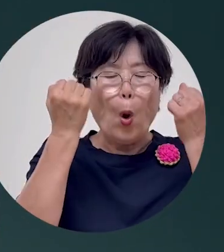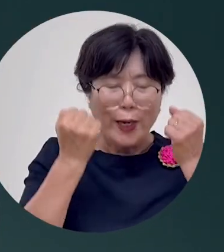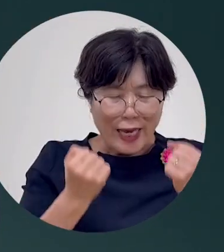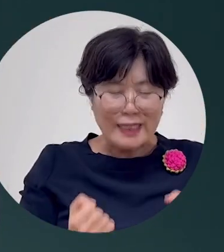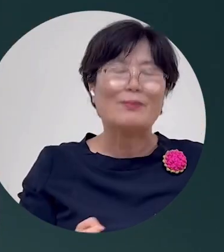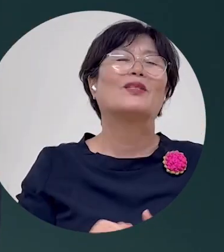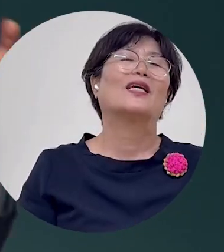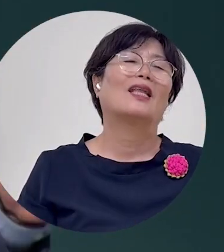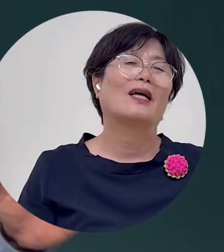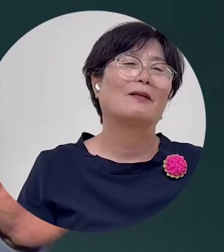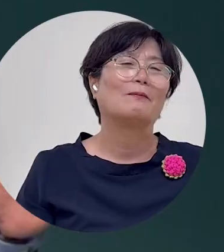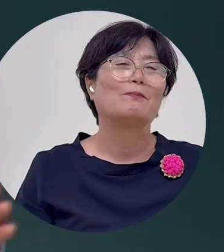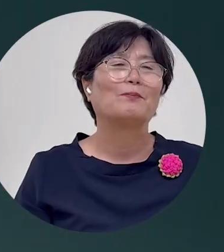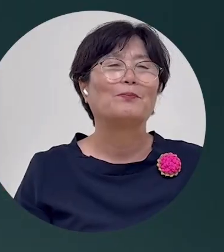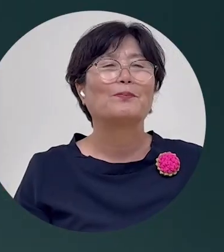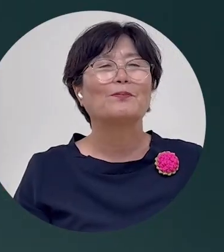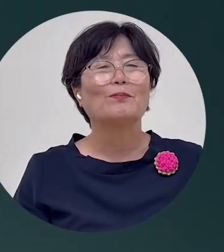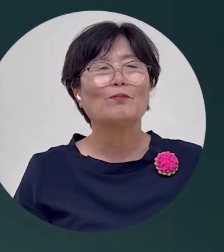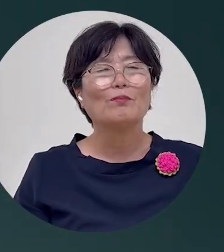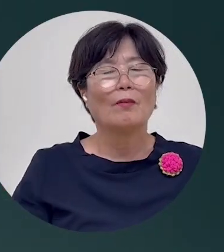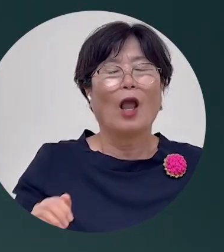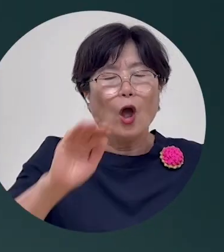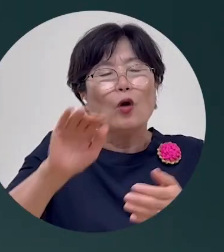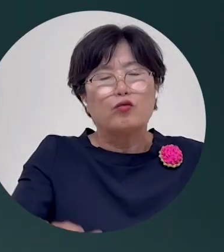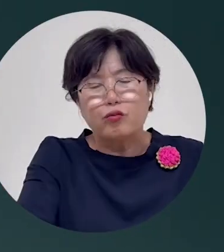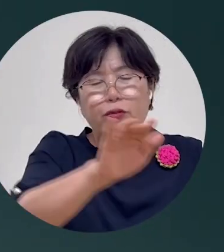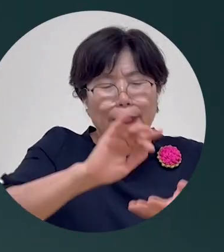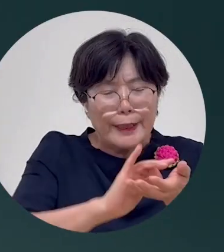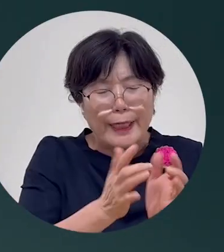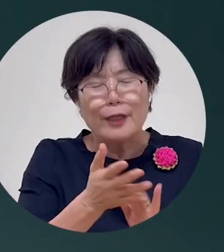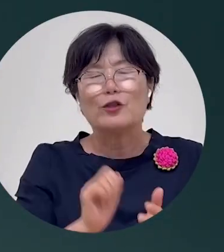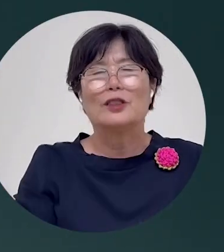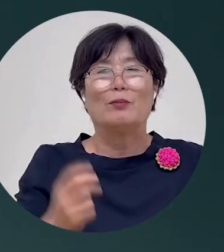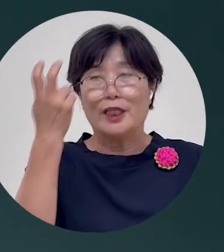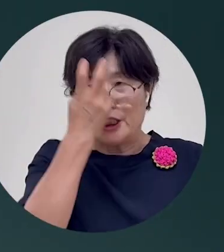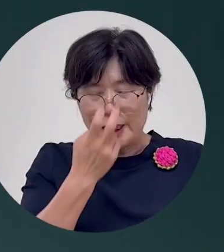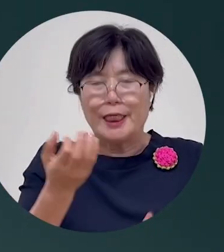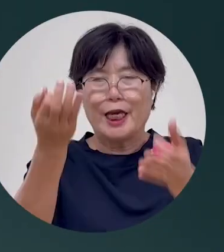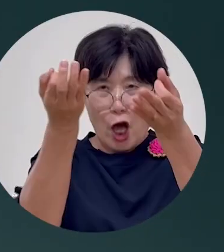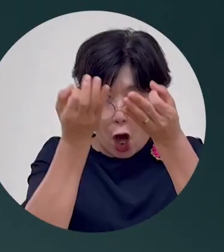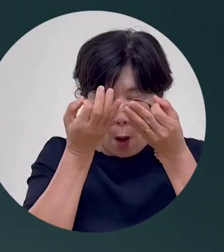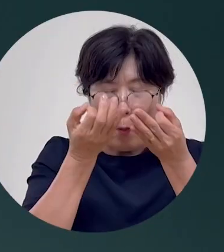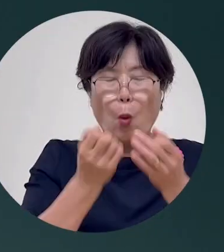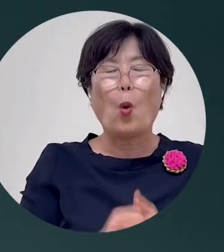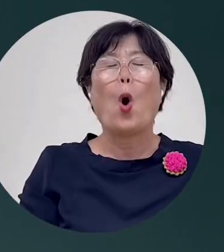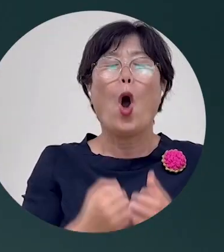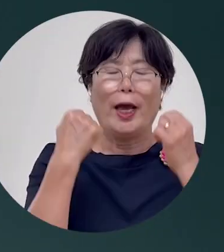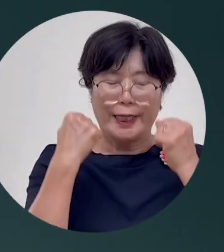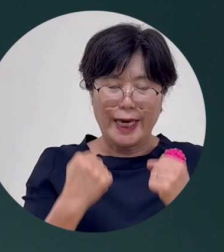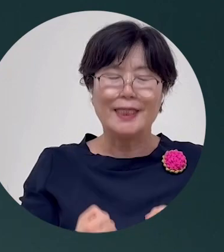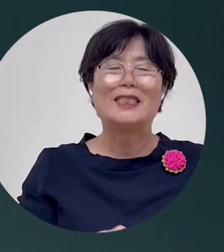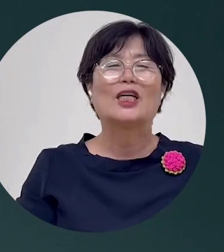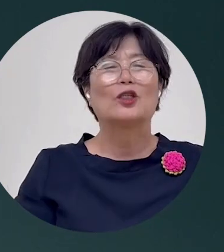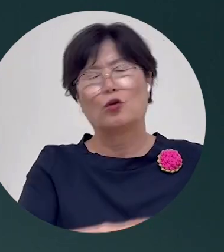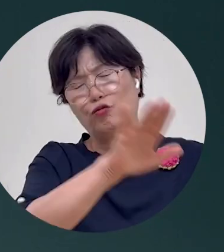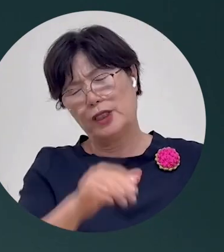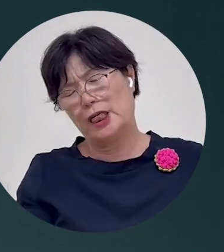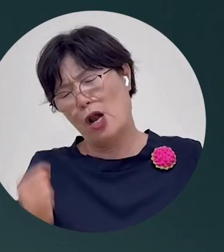계시지 않을까요? 우리 예수님이 우리를 지켜보고 계시는 것은 우리를